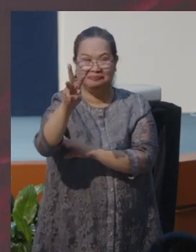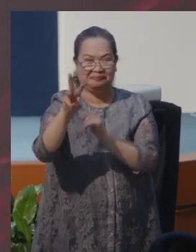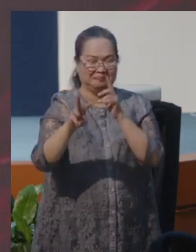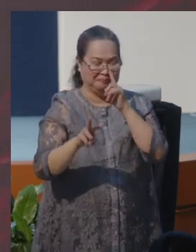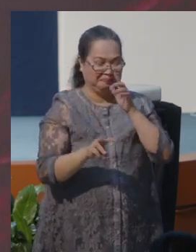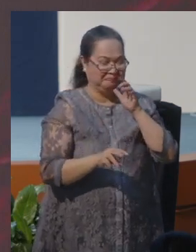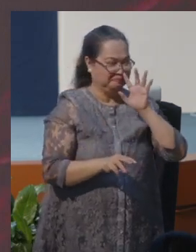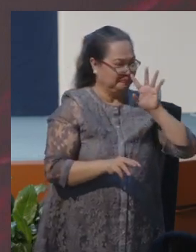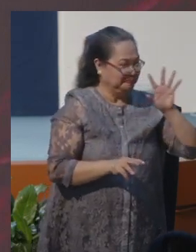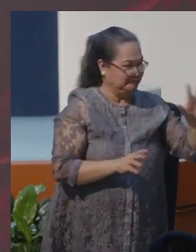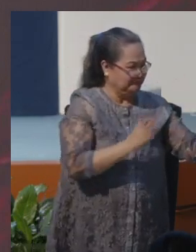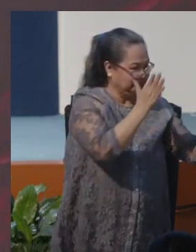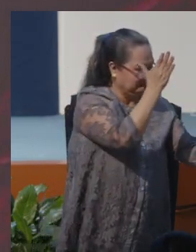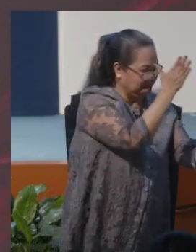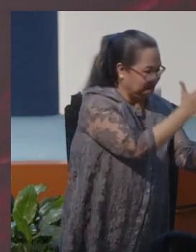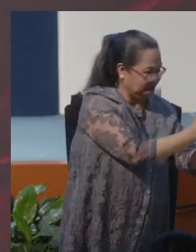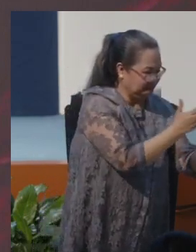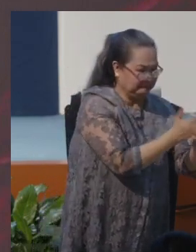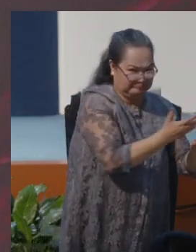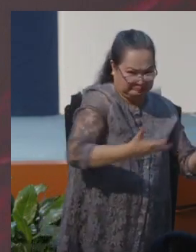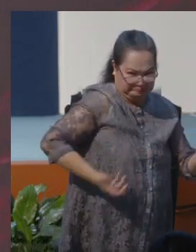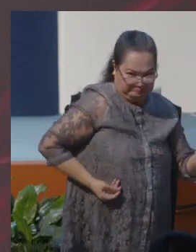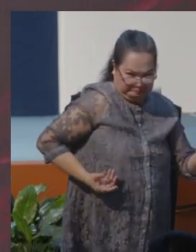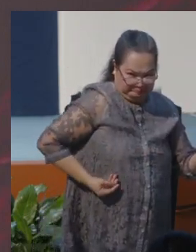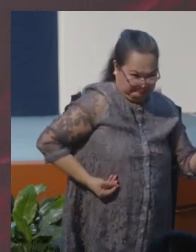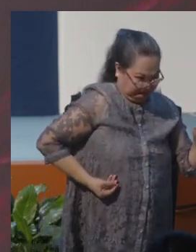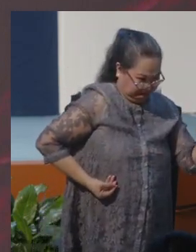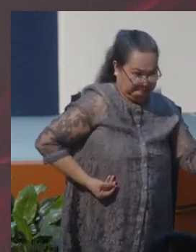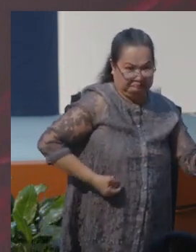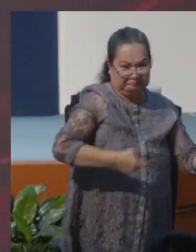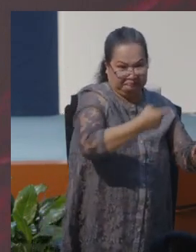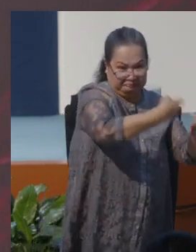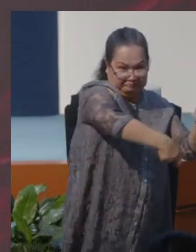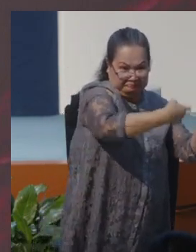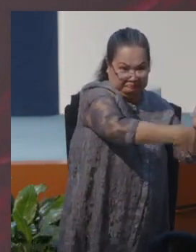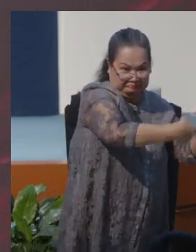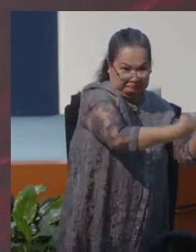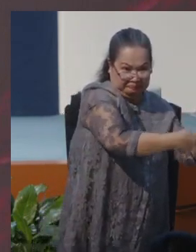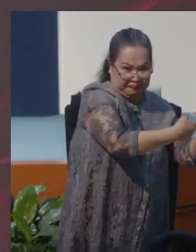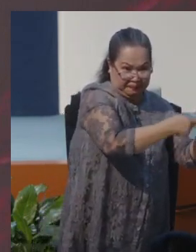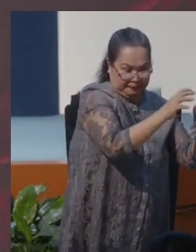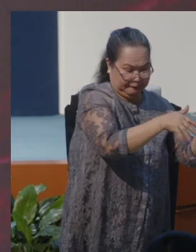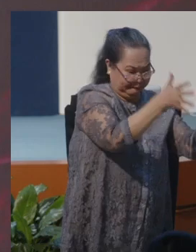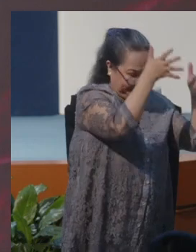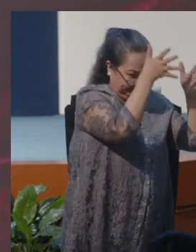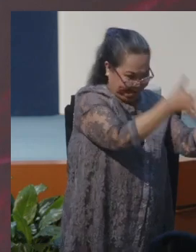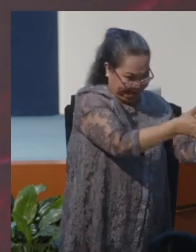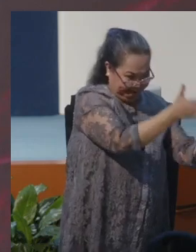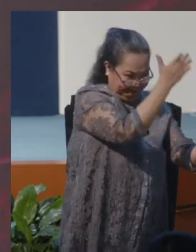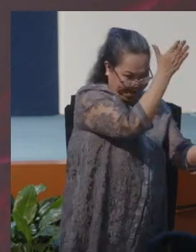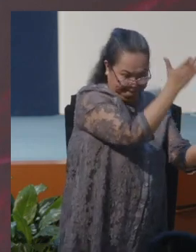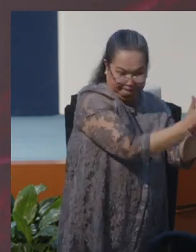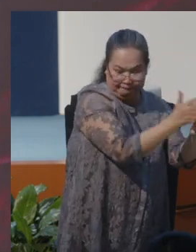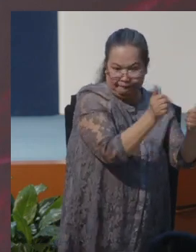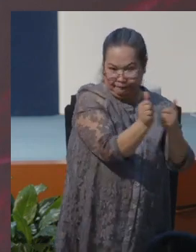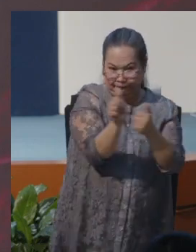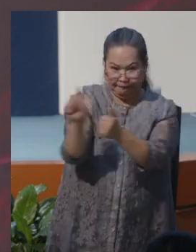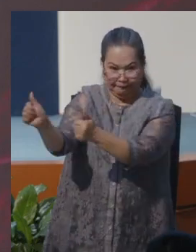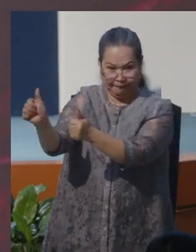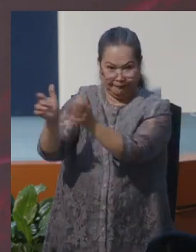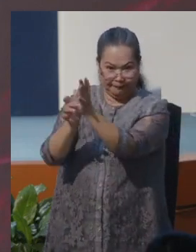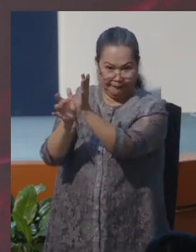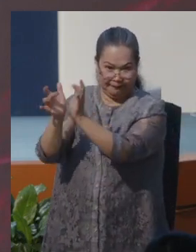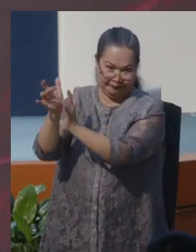kanyang nakagisnan na kanyang propesyon, kundi iniwan niya ang lahat upang sumunod sa ating